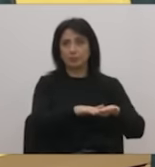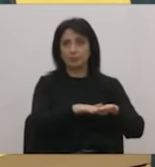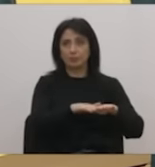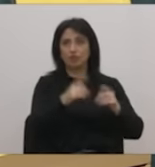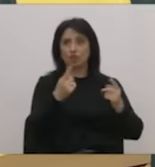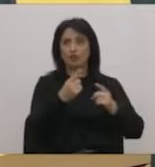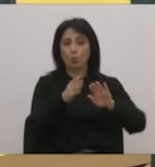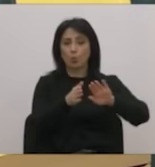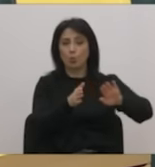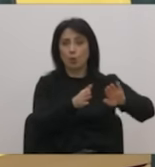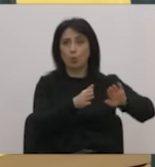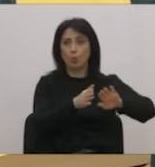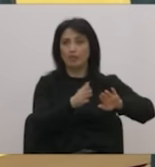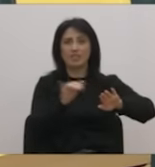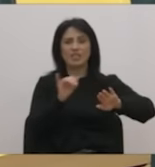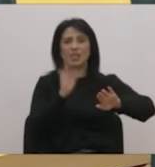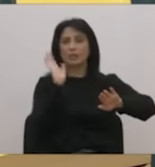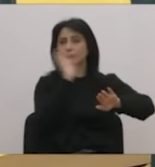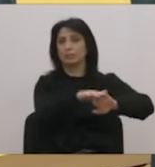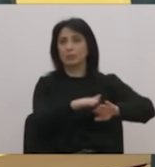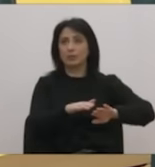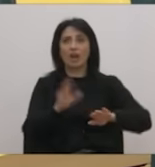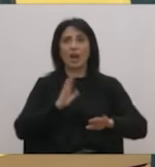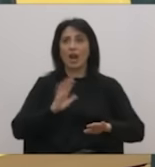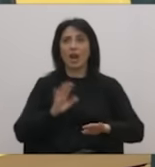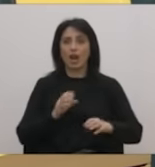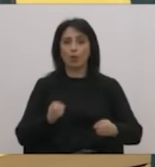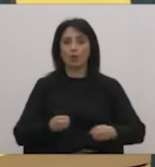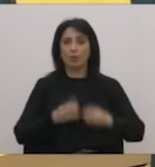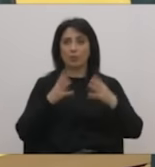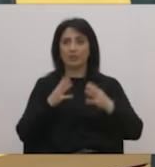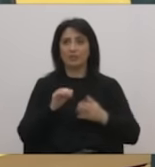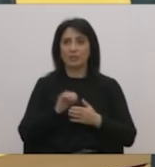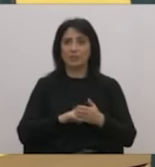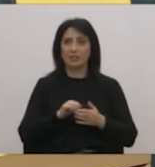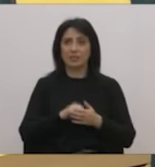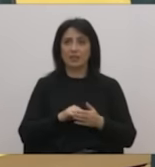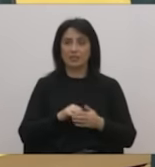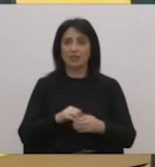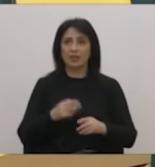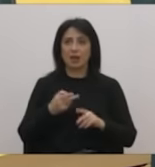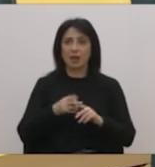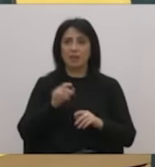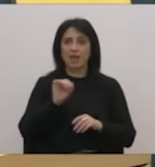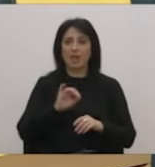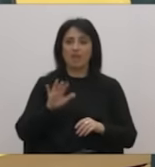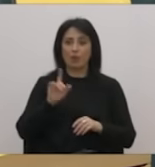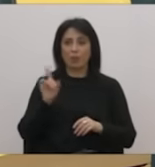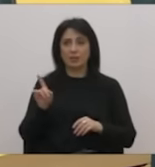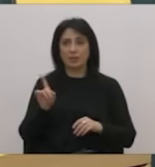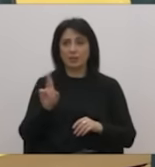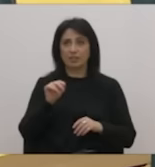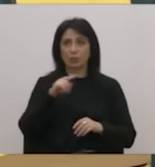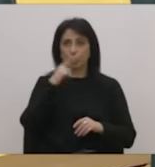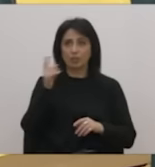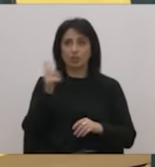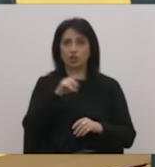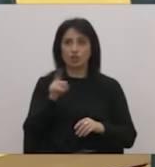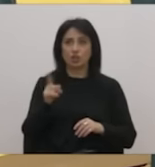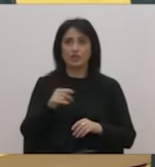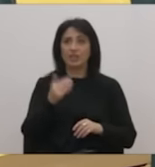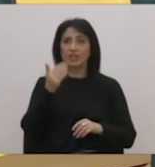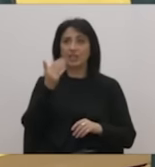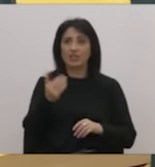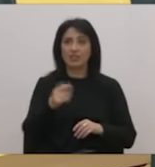ჩაულებ უკან, არ ვიცი სად, რომ არ იყოს დაპირისპირების საგანი ევროპასა და რუსეთ შორის. Და